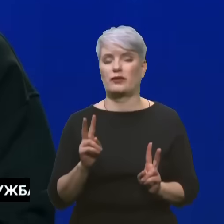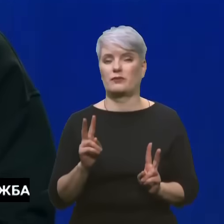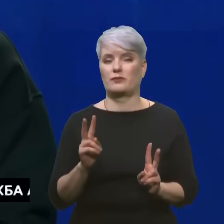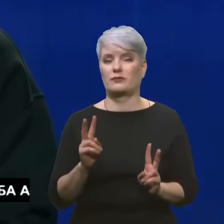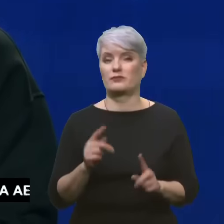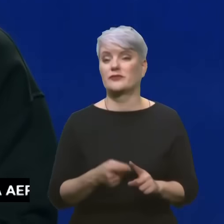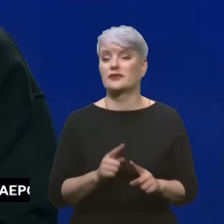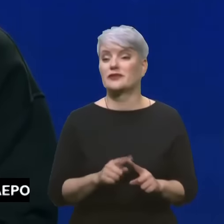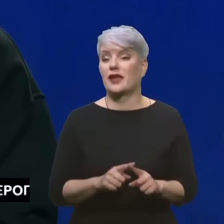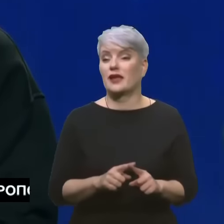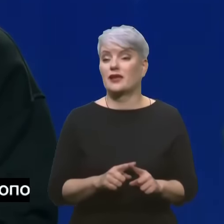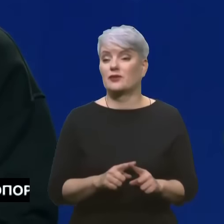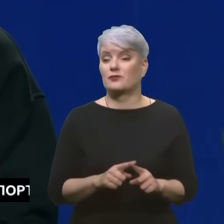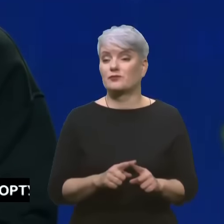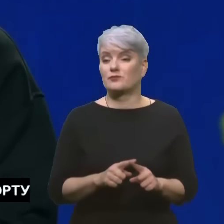знають. Це